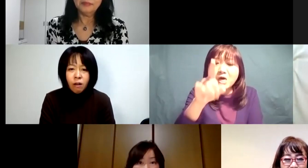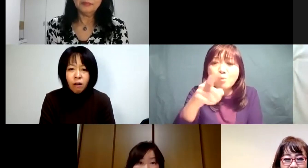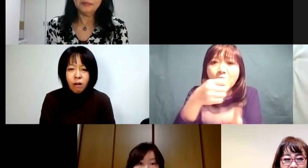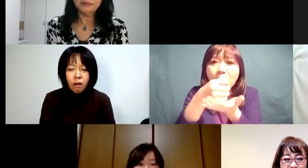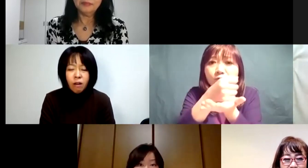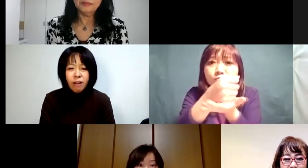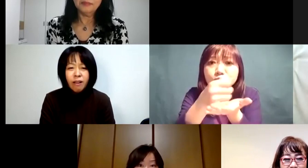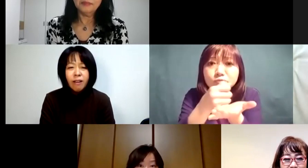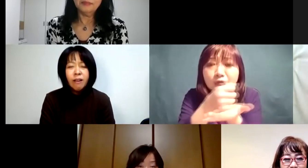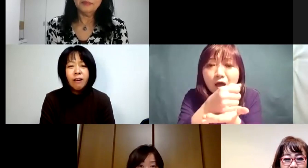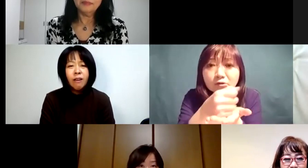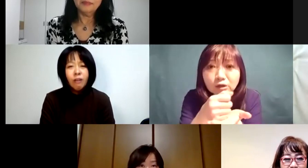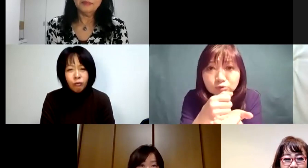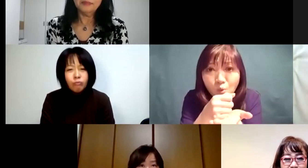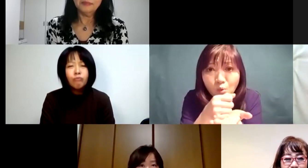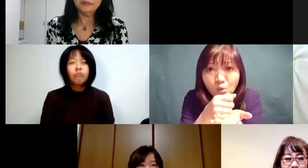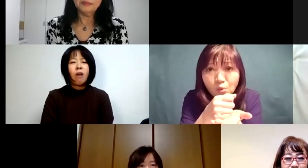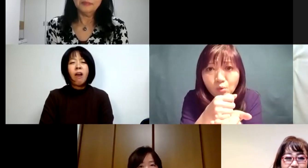偶然でしょ。